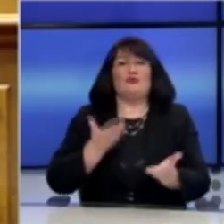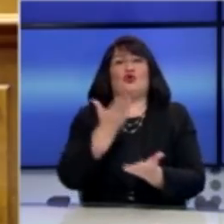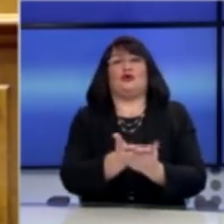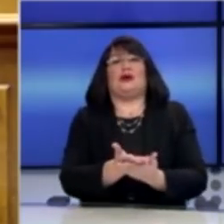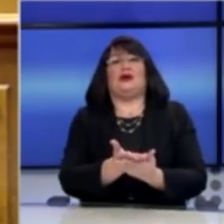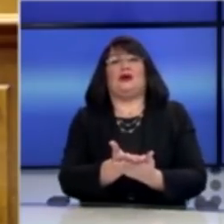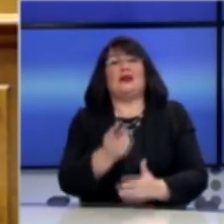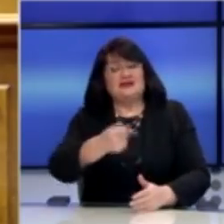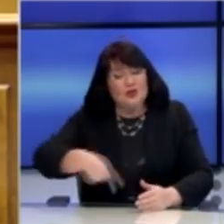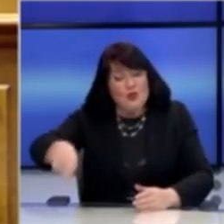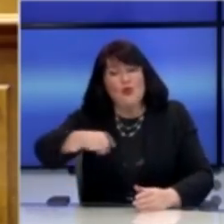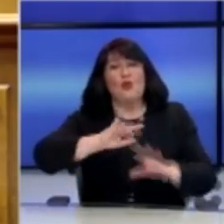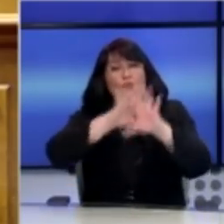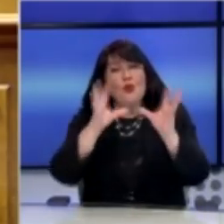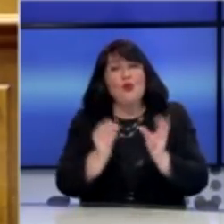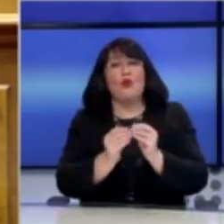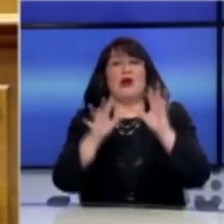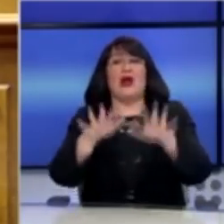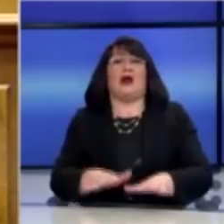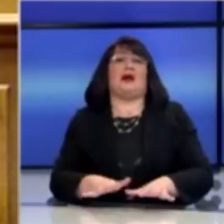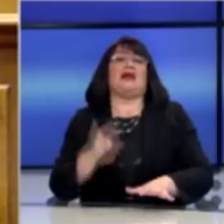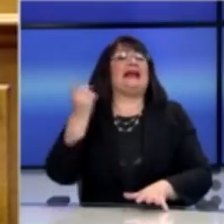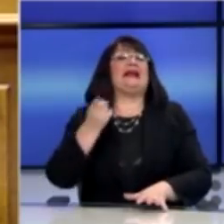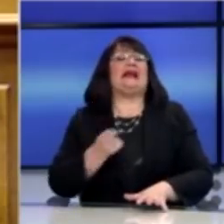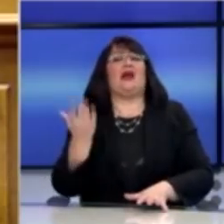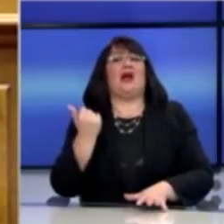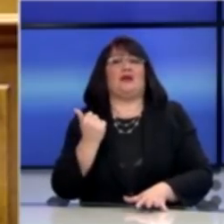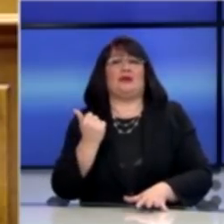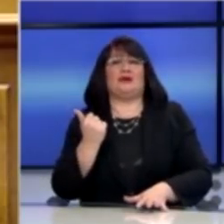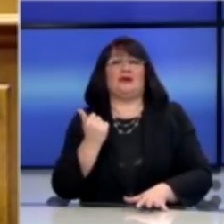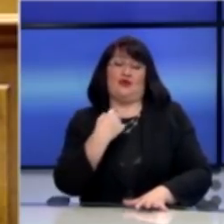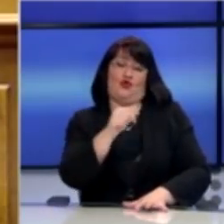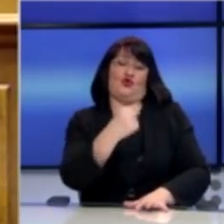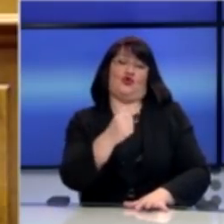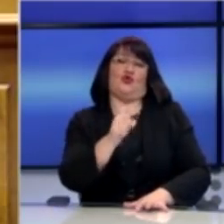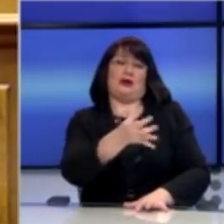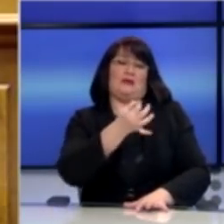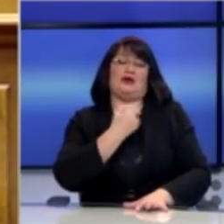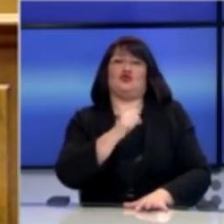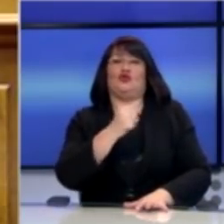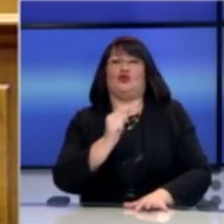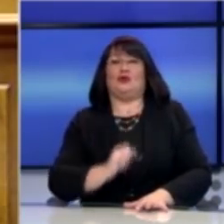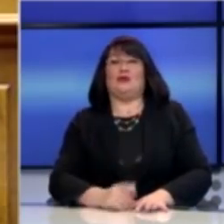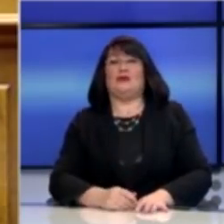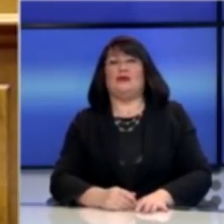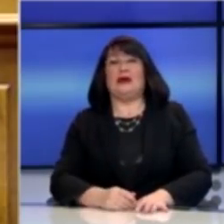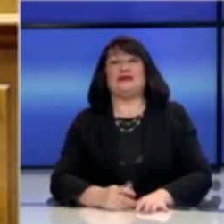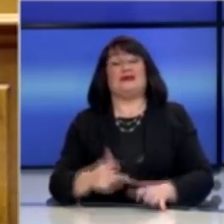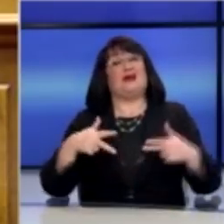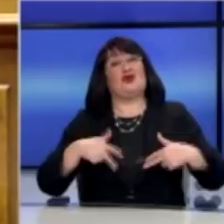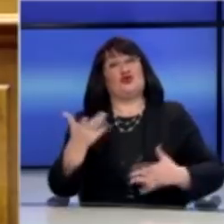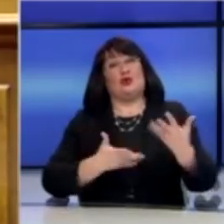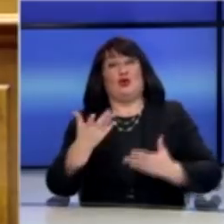να δώσετε σε όλους τους ανέργους χωρίς όρους και προϋποθέσεις και ακόμα και αυτό το αρνηθήκατε. Λες και θα έπεφτε έξω ο